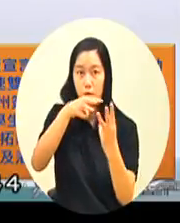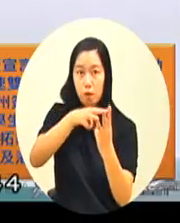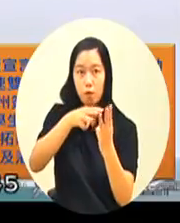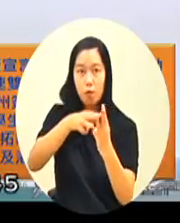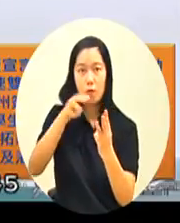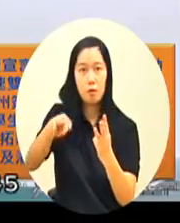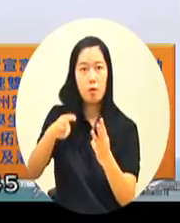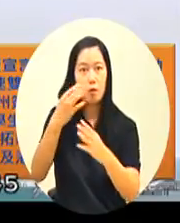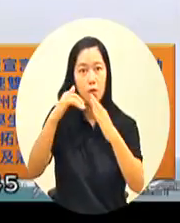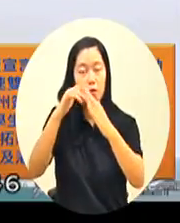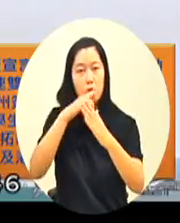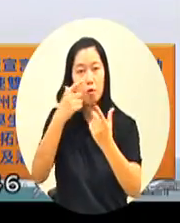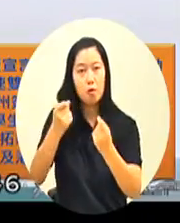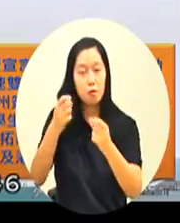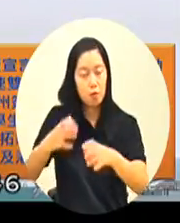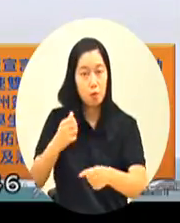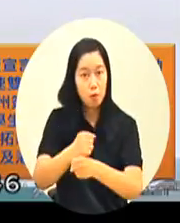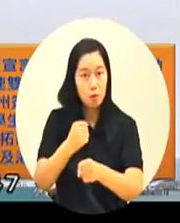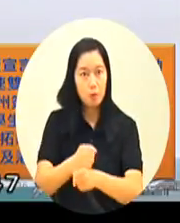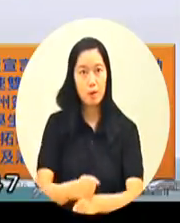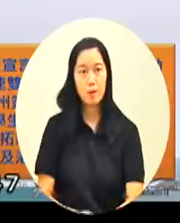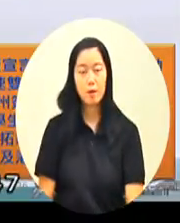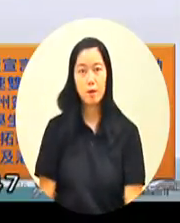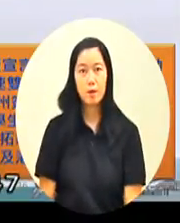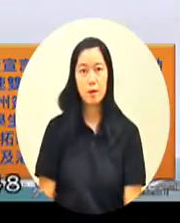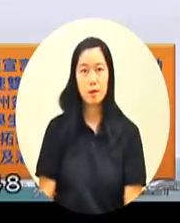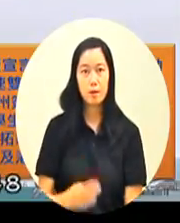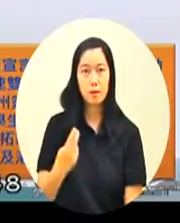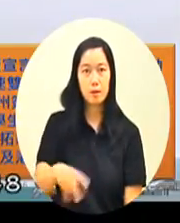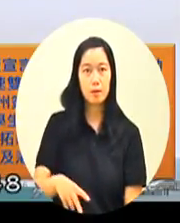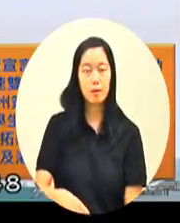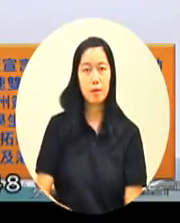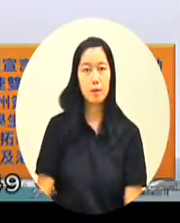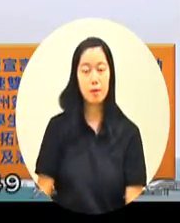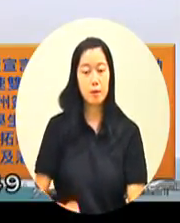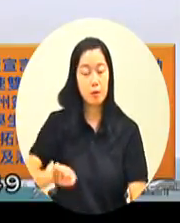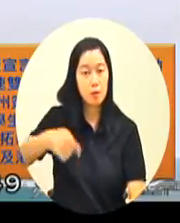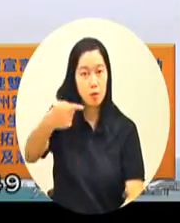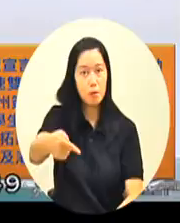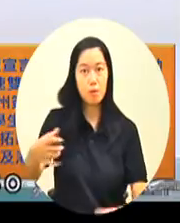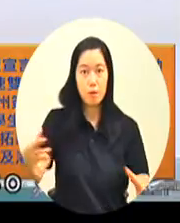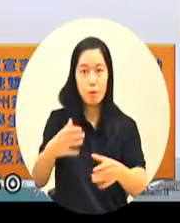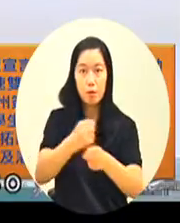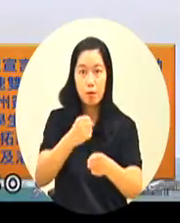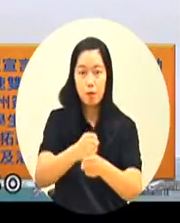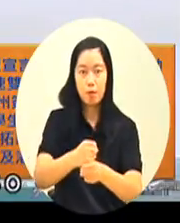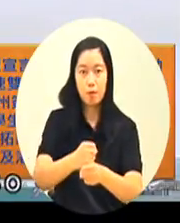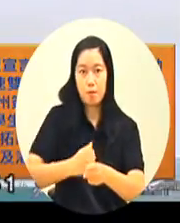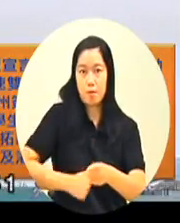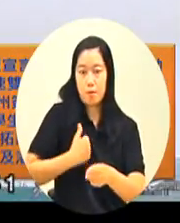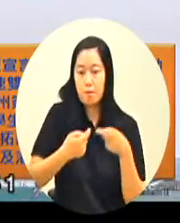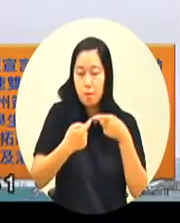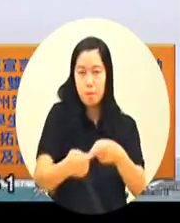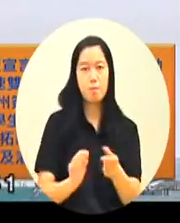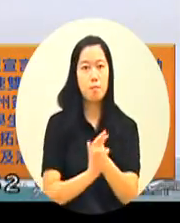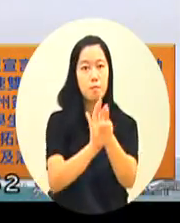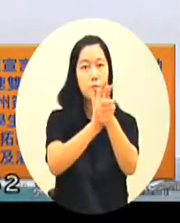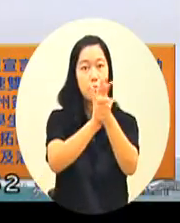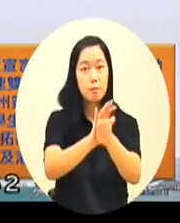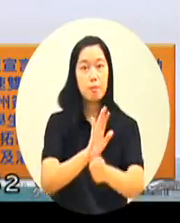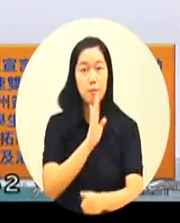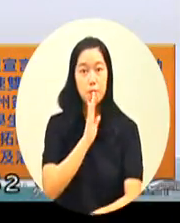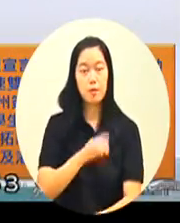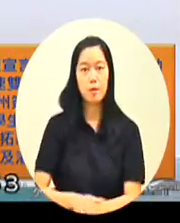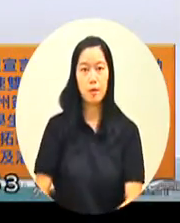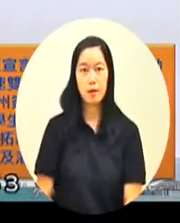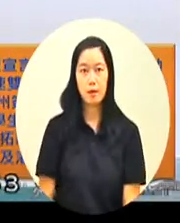划都在建立。那持续的，尤其是仰光后续的一些合作，我们其实持续在推动。那针对印尼